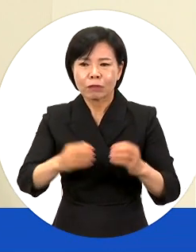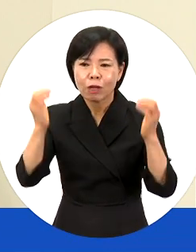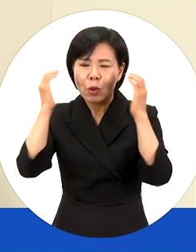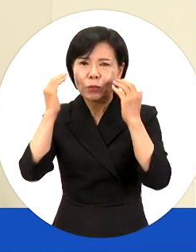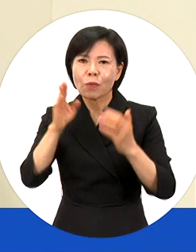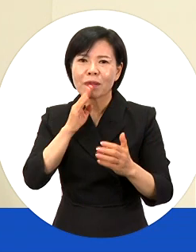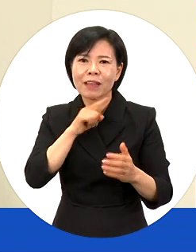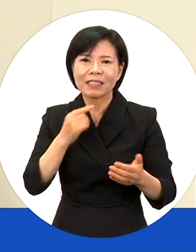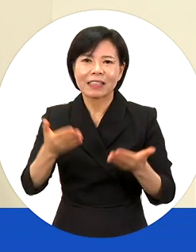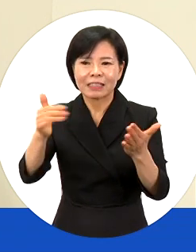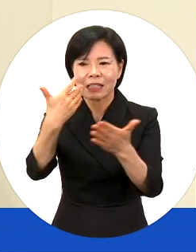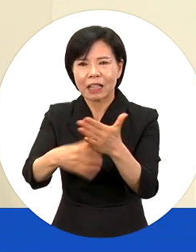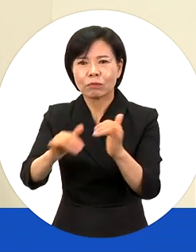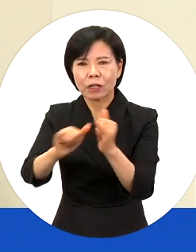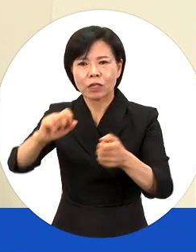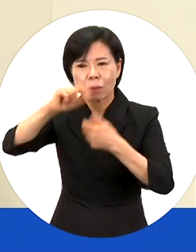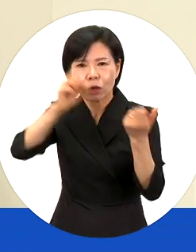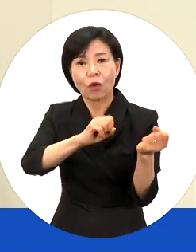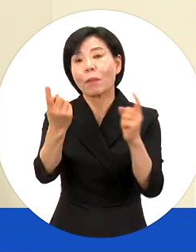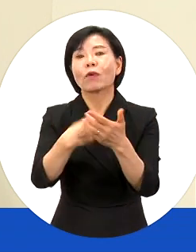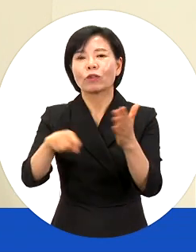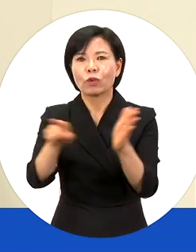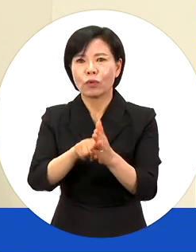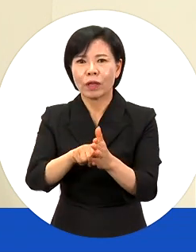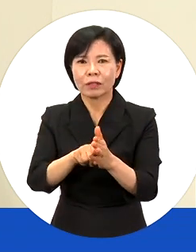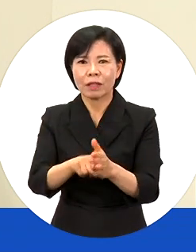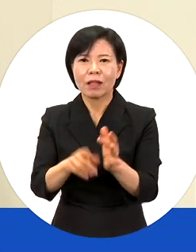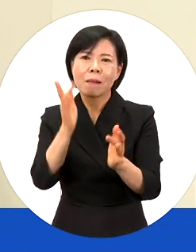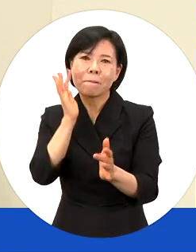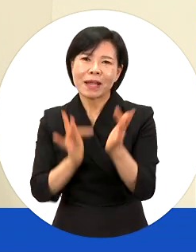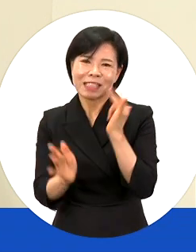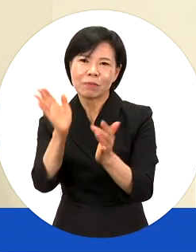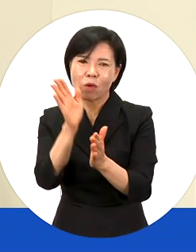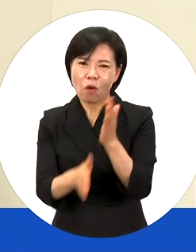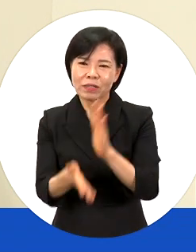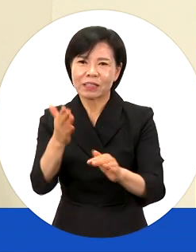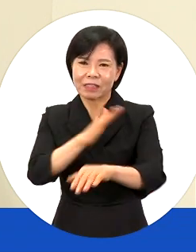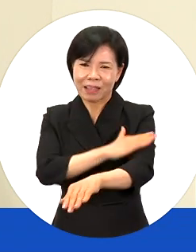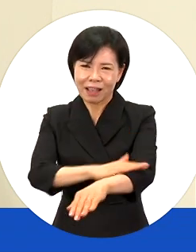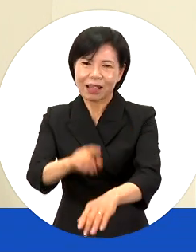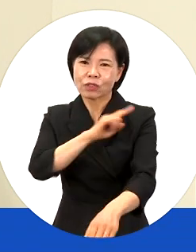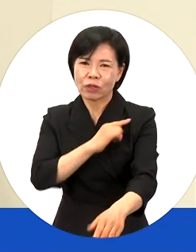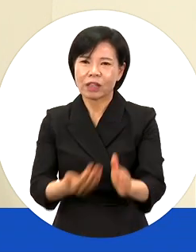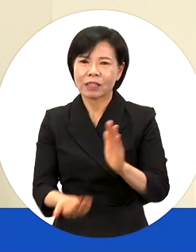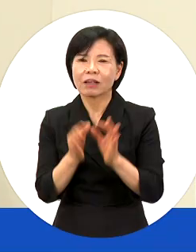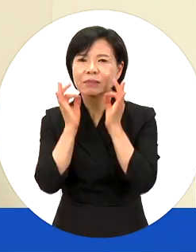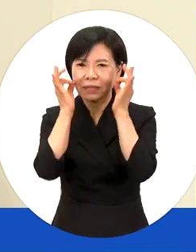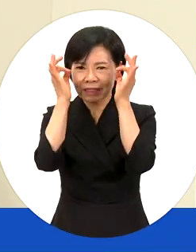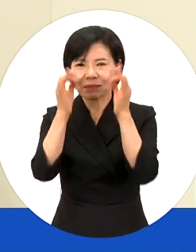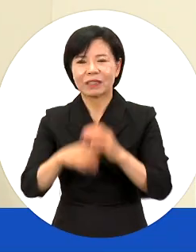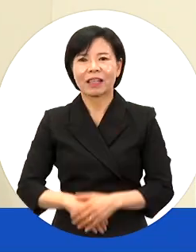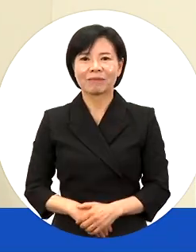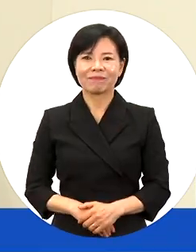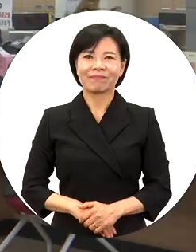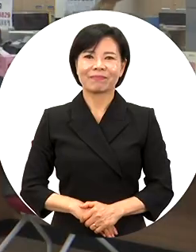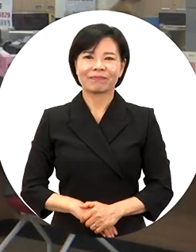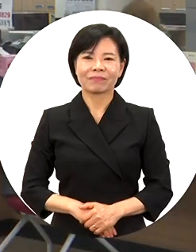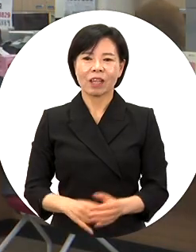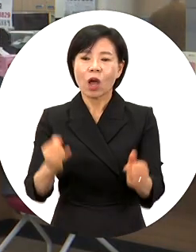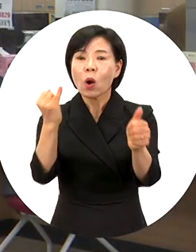고통을 받았던 희생자와 유족들의 명예 회복을 위해 단 한 분도 소외되지 않도록 최선을 다하도록